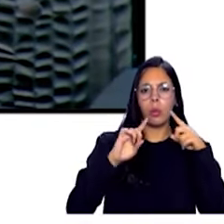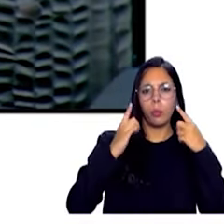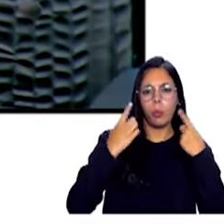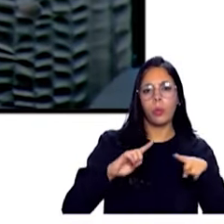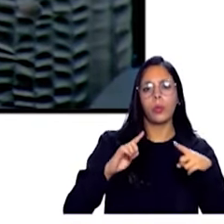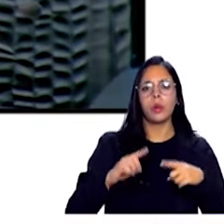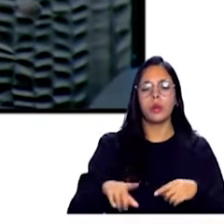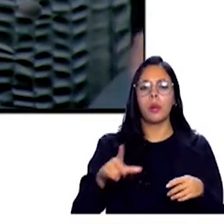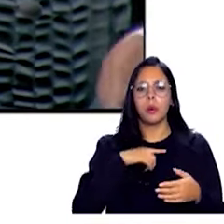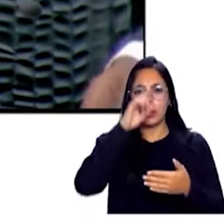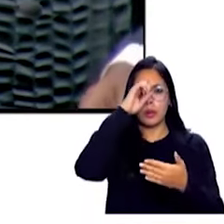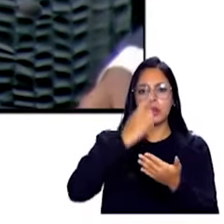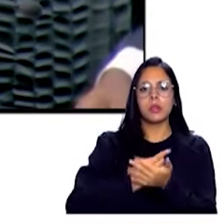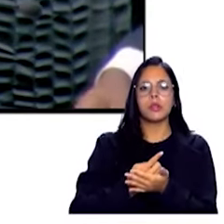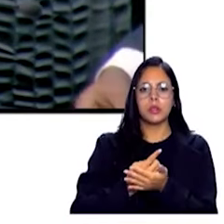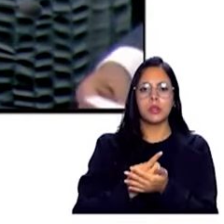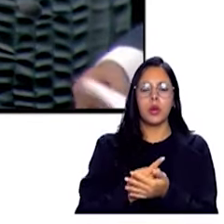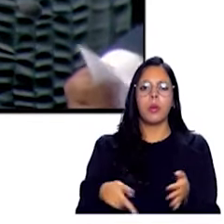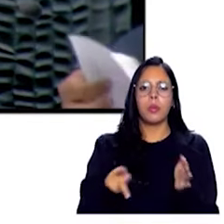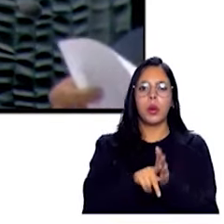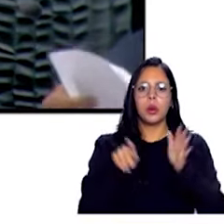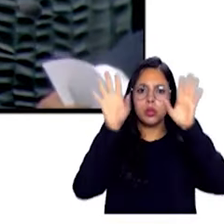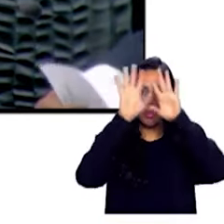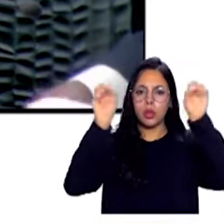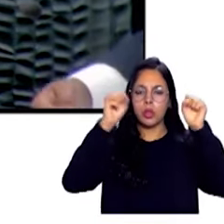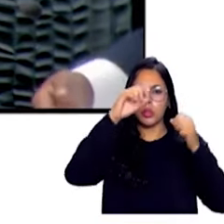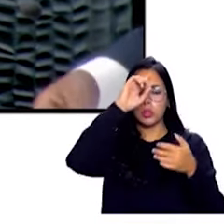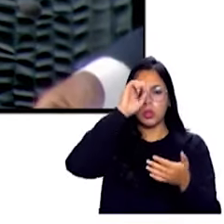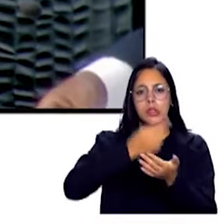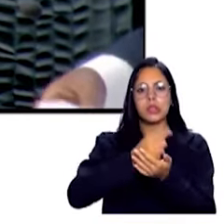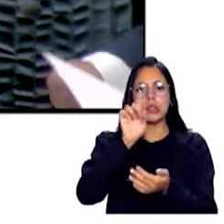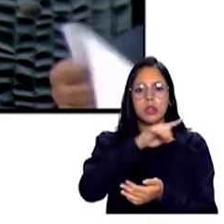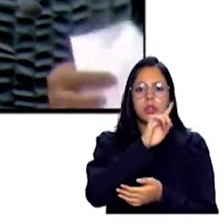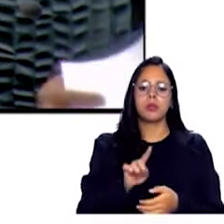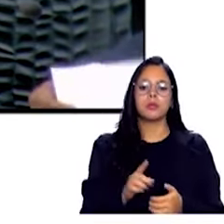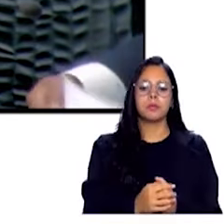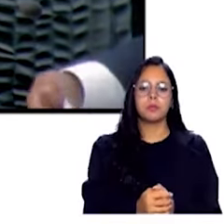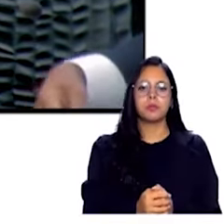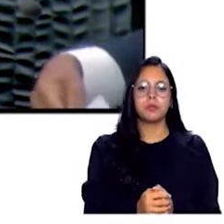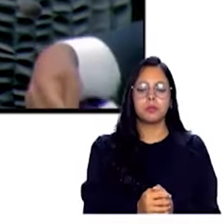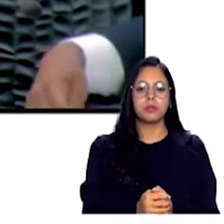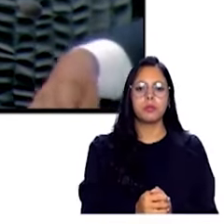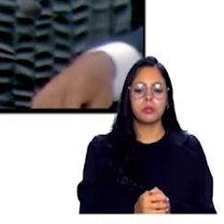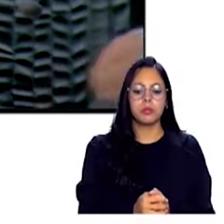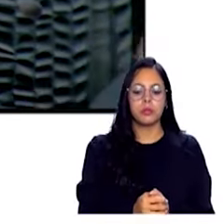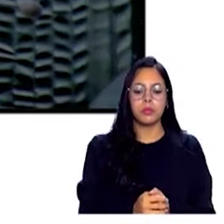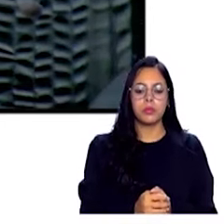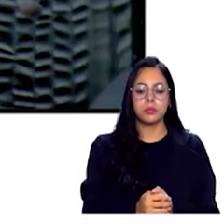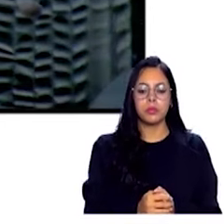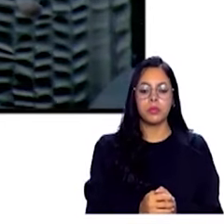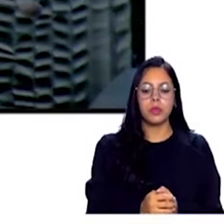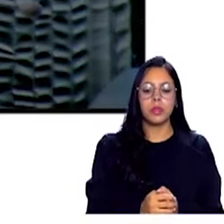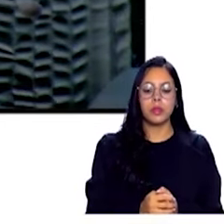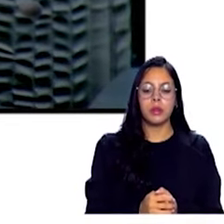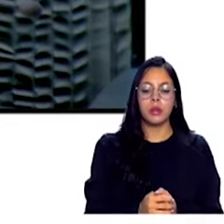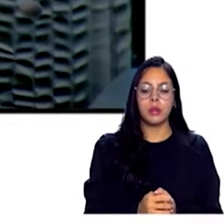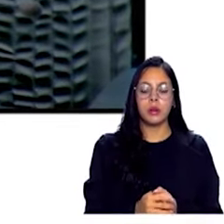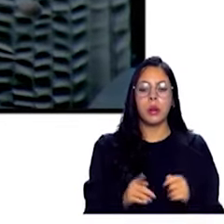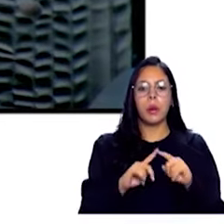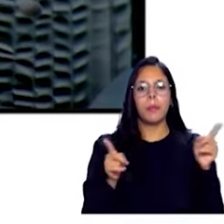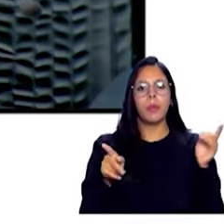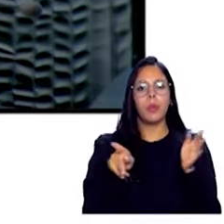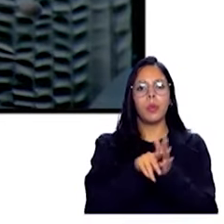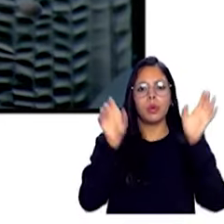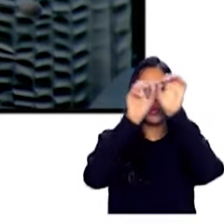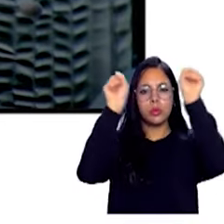juste répéter ce qu'a DIT sor tout à l'heure parce que c'est essentiel Pour comprendre le syst français quand